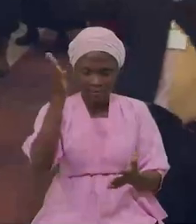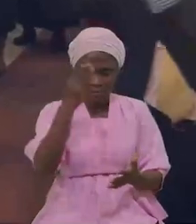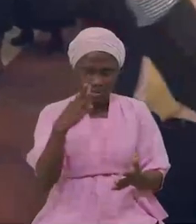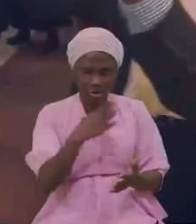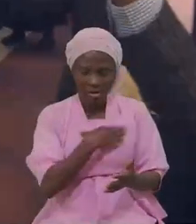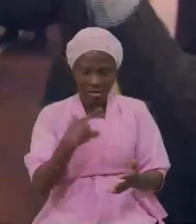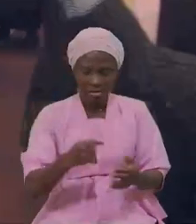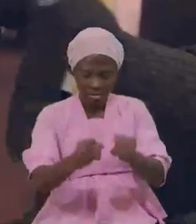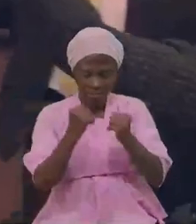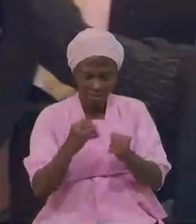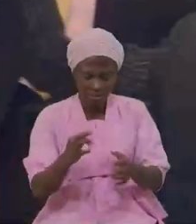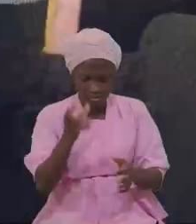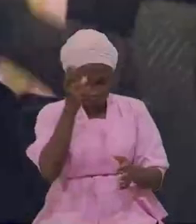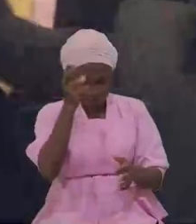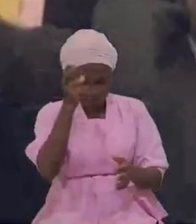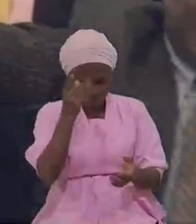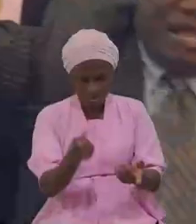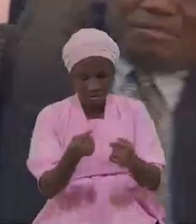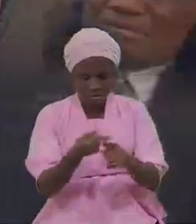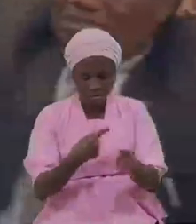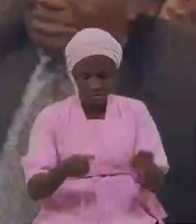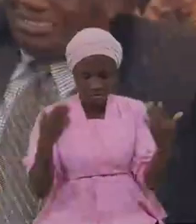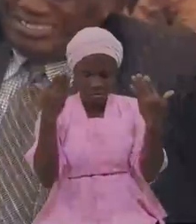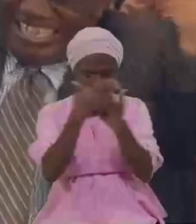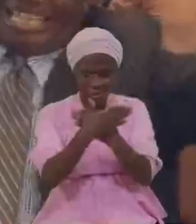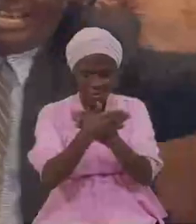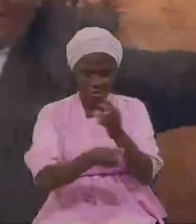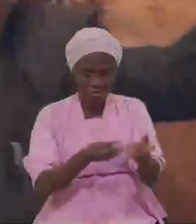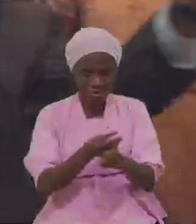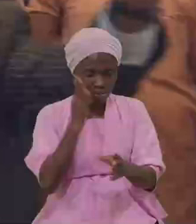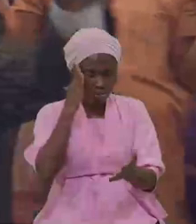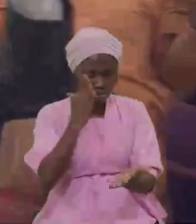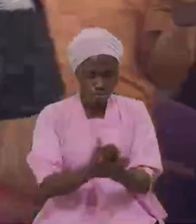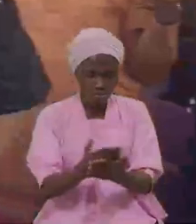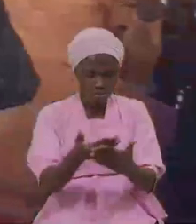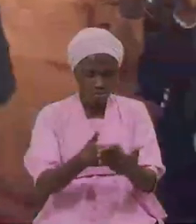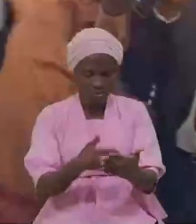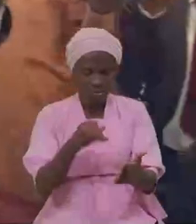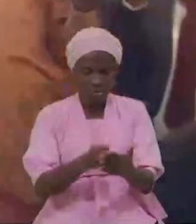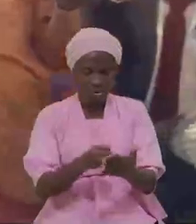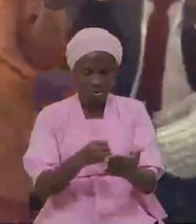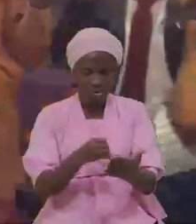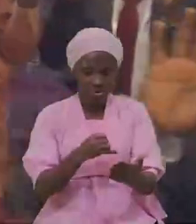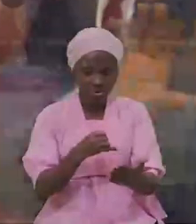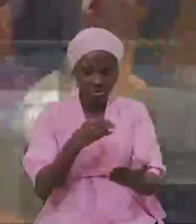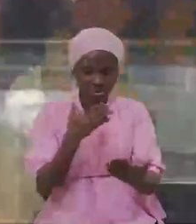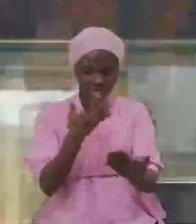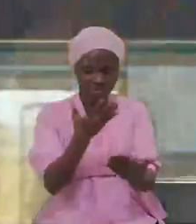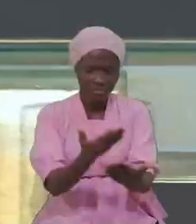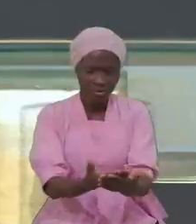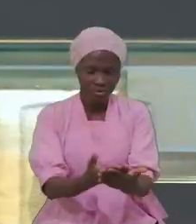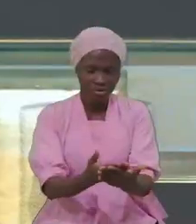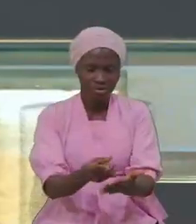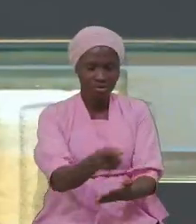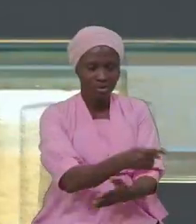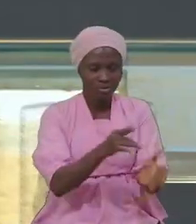du pouvoir de Satan venant du monde des ténèbres s'arrêtent avant d'arriver vers ton peuple au nom de Jésus.